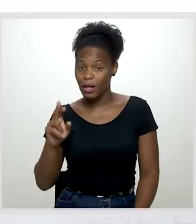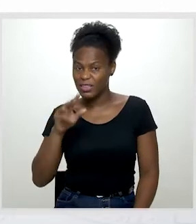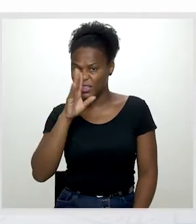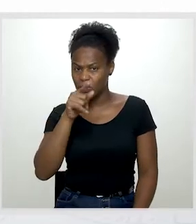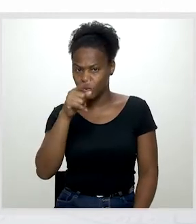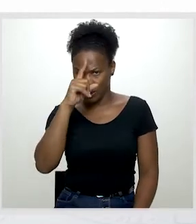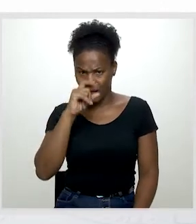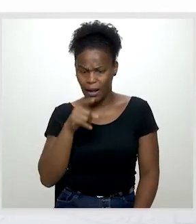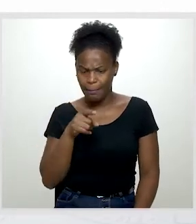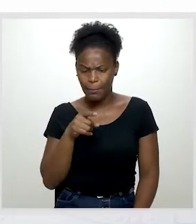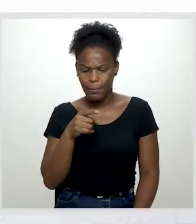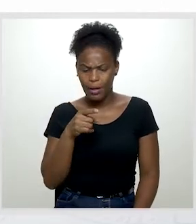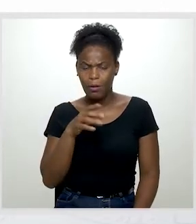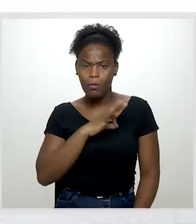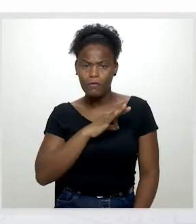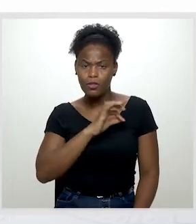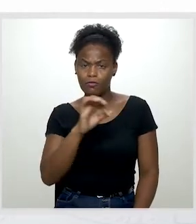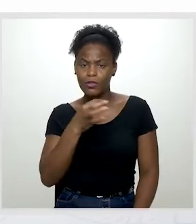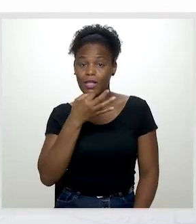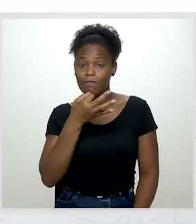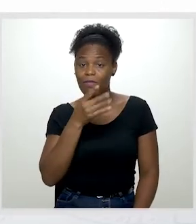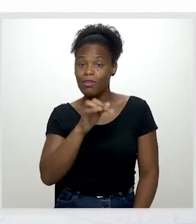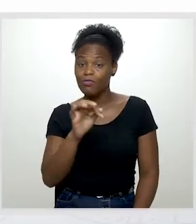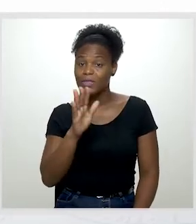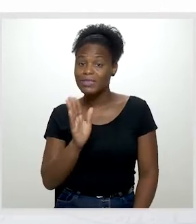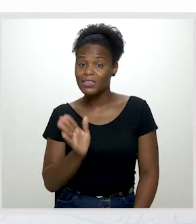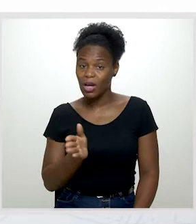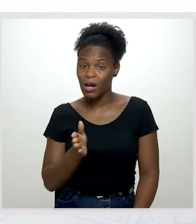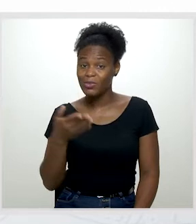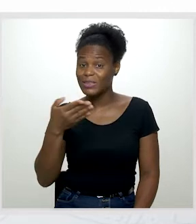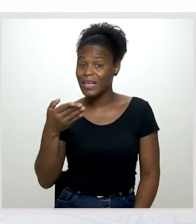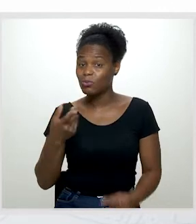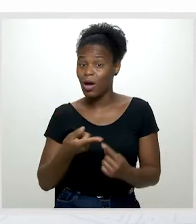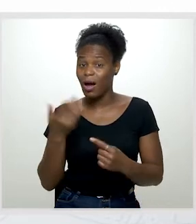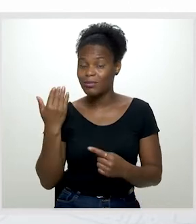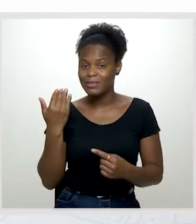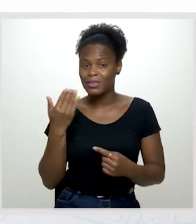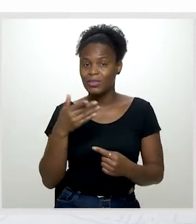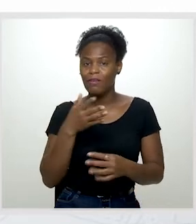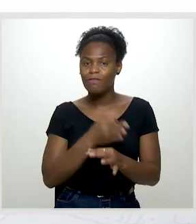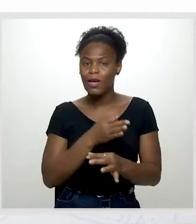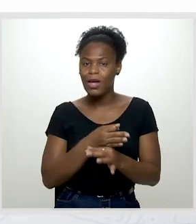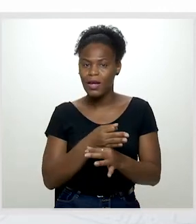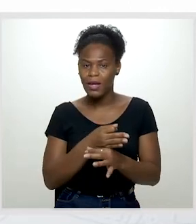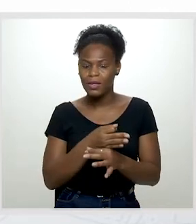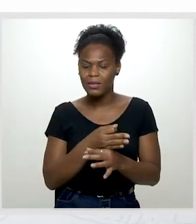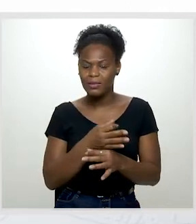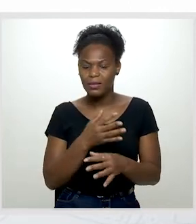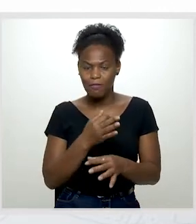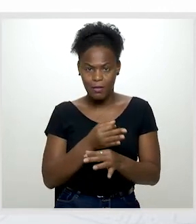tu te rappelles, ton professeur t'en a parlé en 7e année. La Chandeleur est une fête qui a